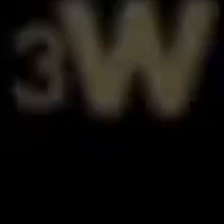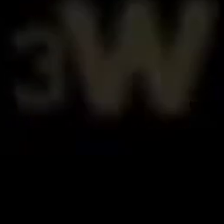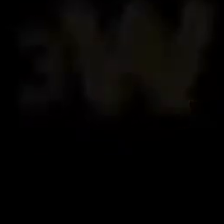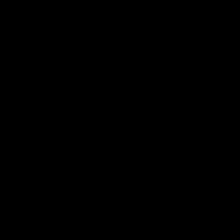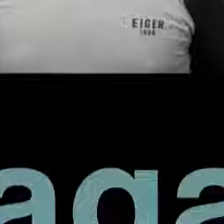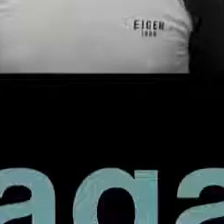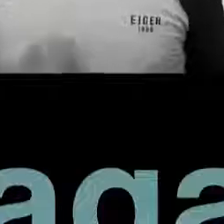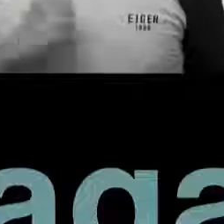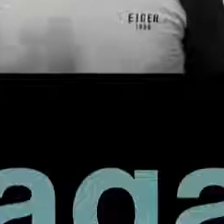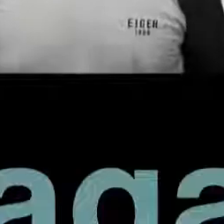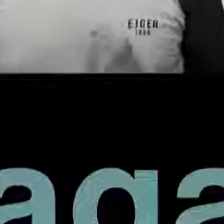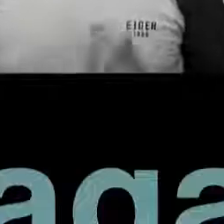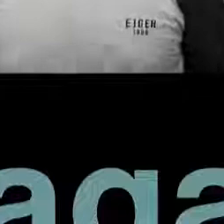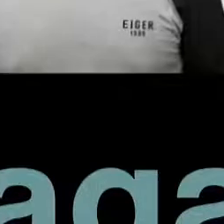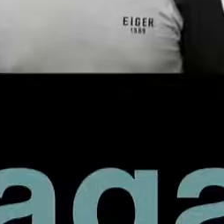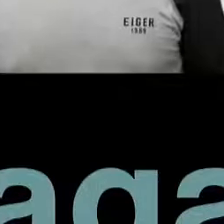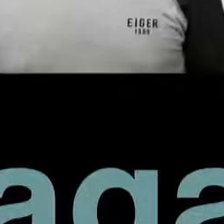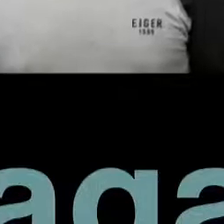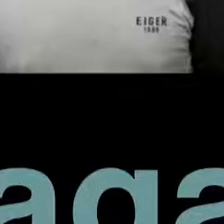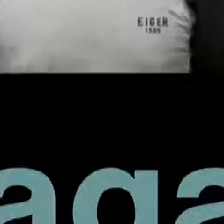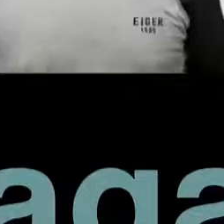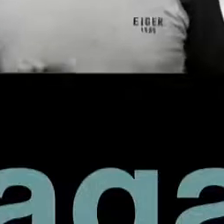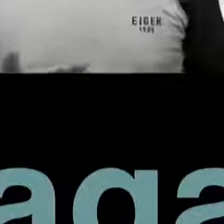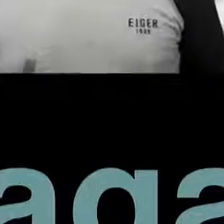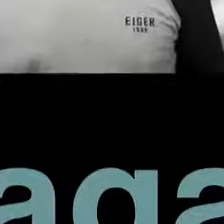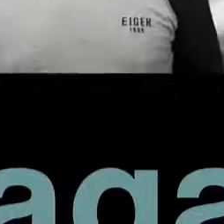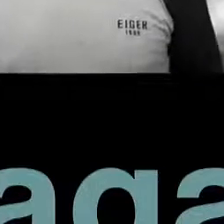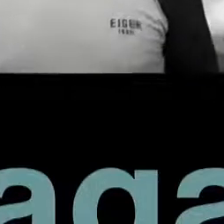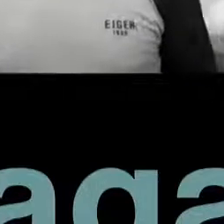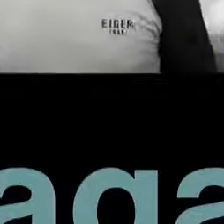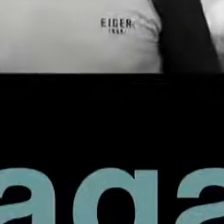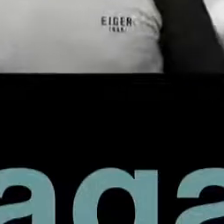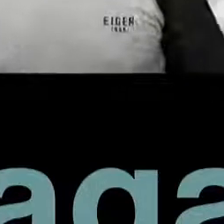wajib imut makanya